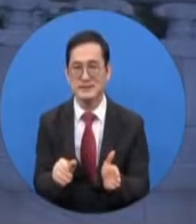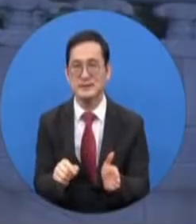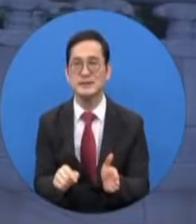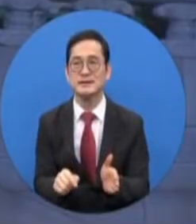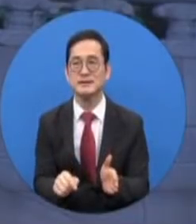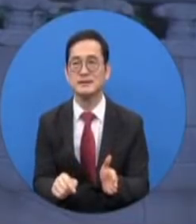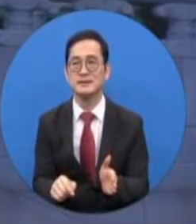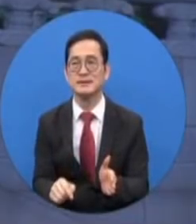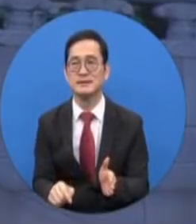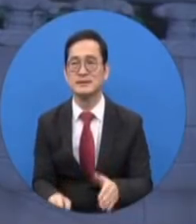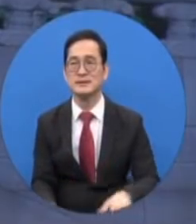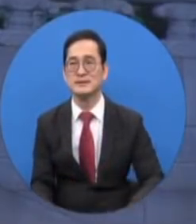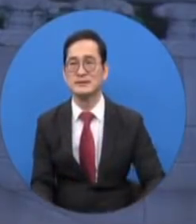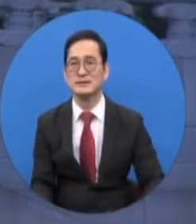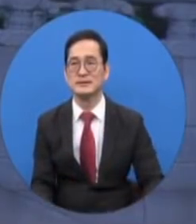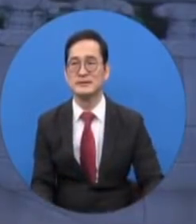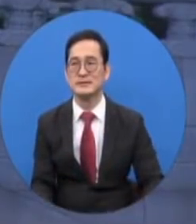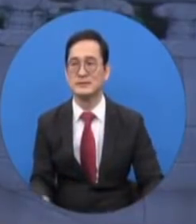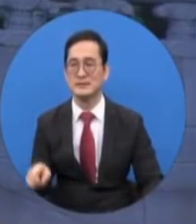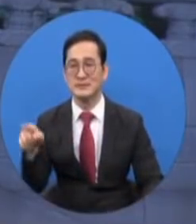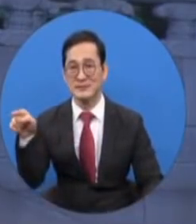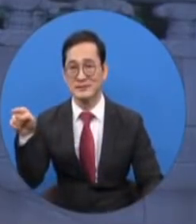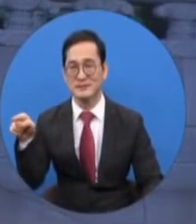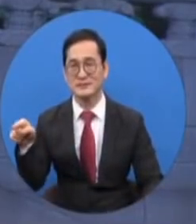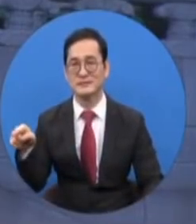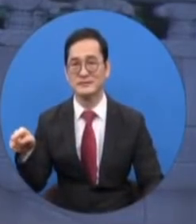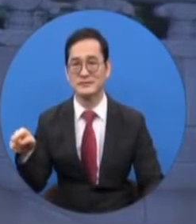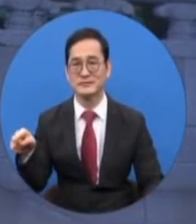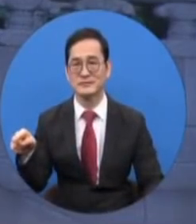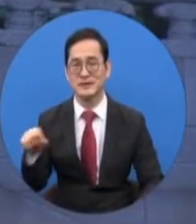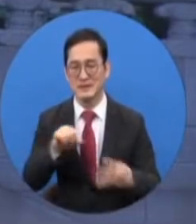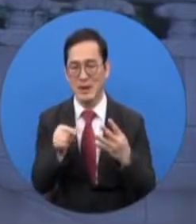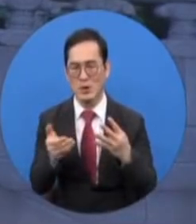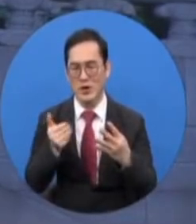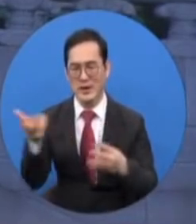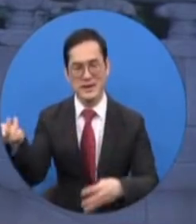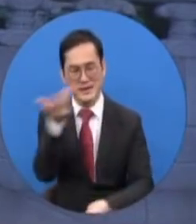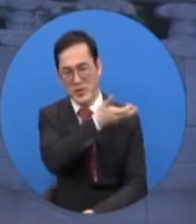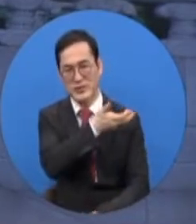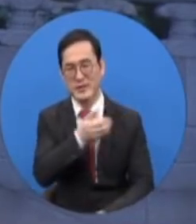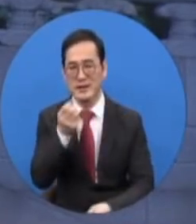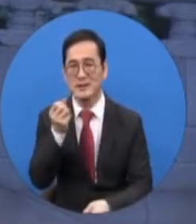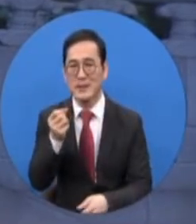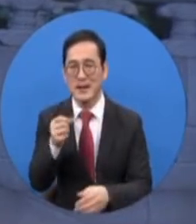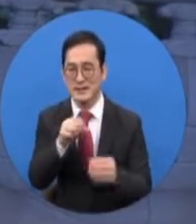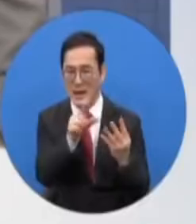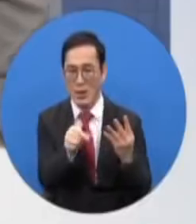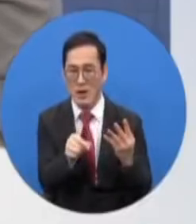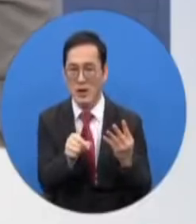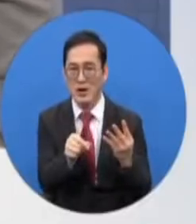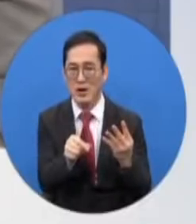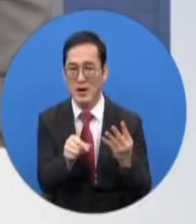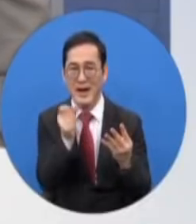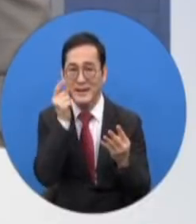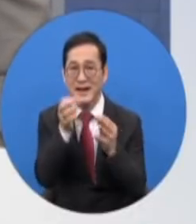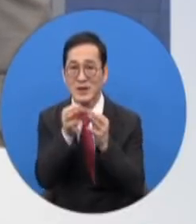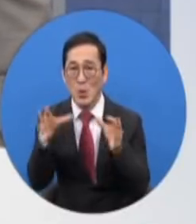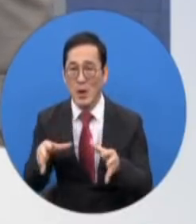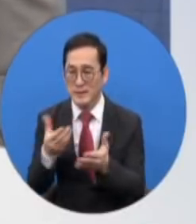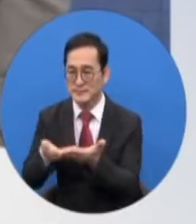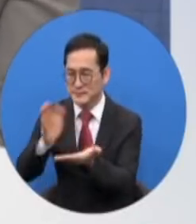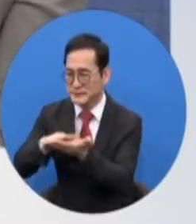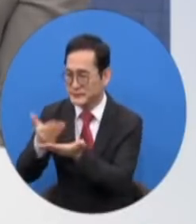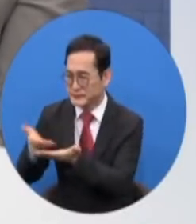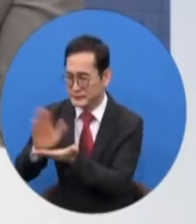합참 본부로 이전을 하겠다. 네. 그게 이제 4월 전에 이제 이전을 하고 4월 한 달 동안 리모델링한다. 뭐 그런 계획입니까? 아마, 맞습니까? 아마 그런